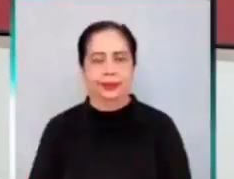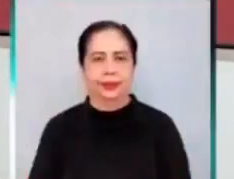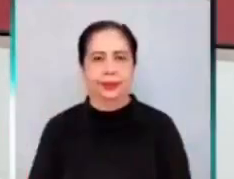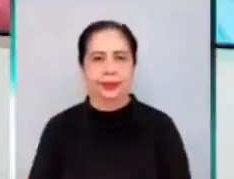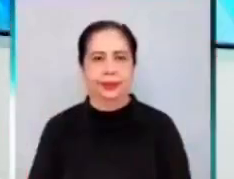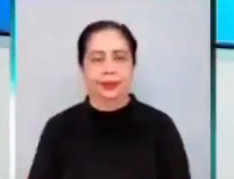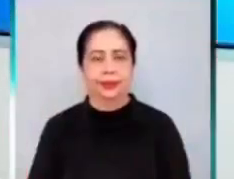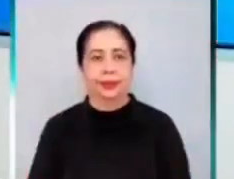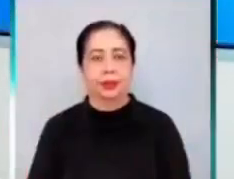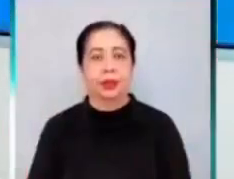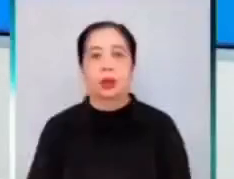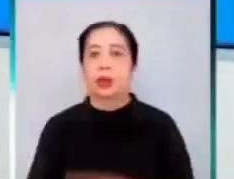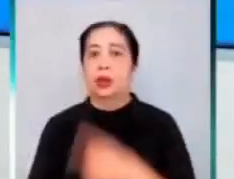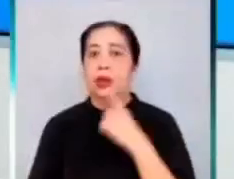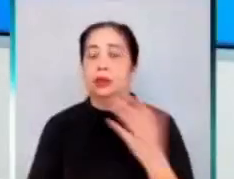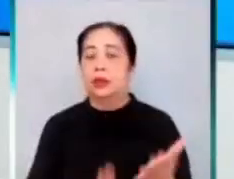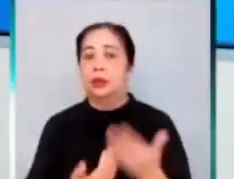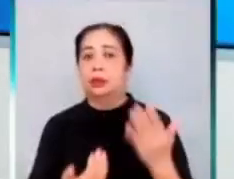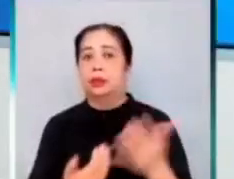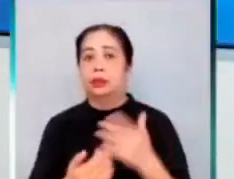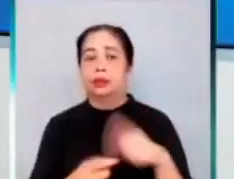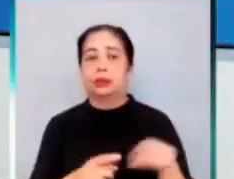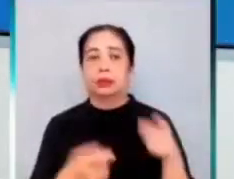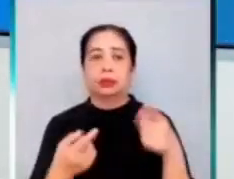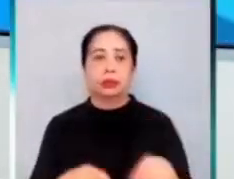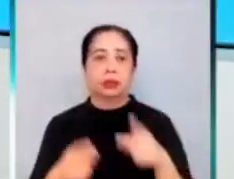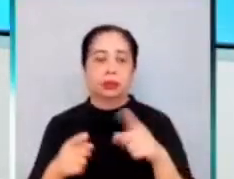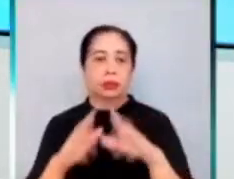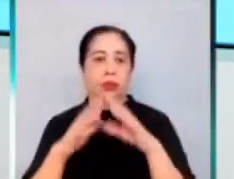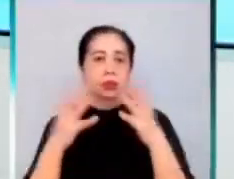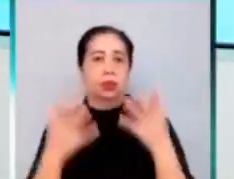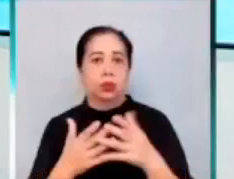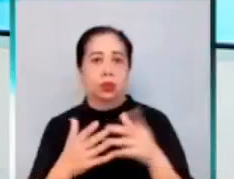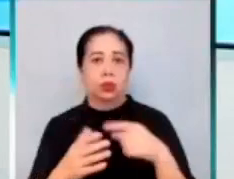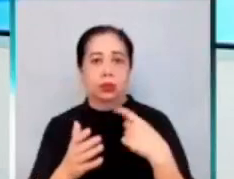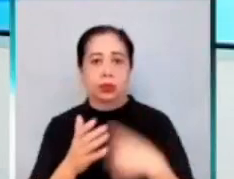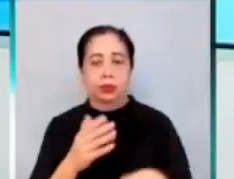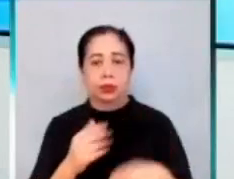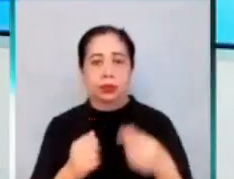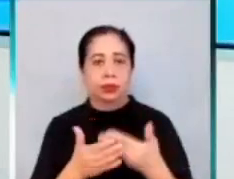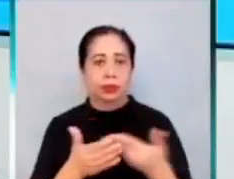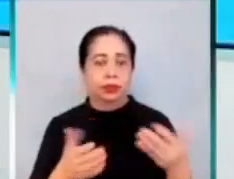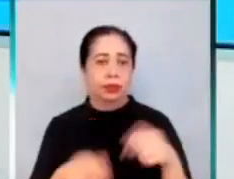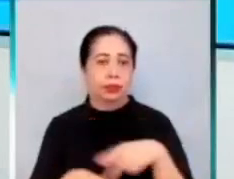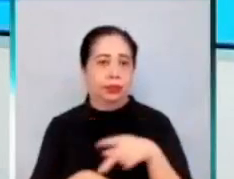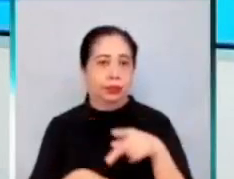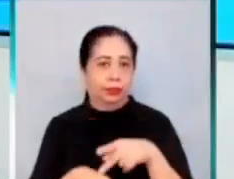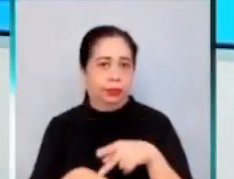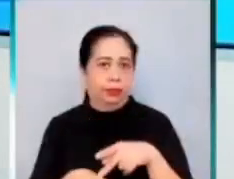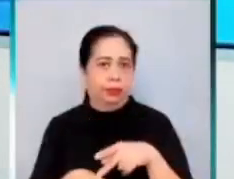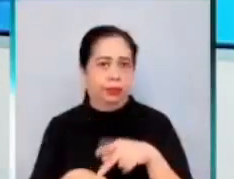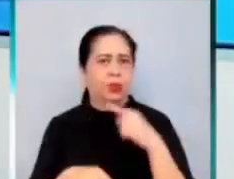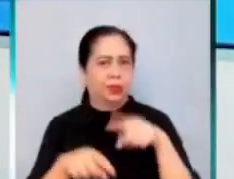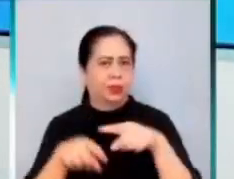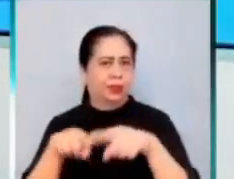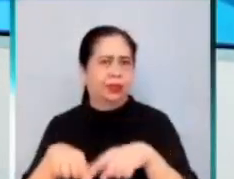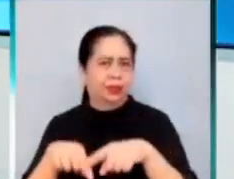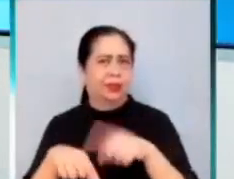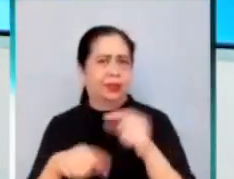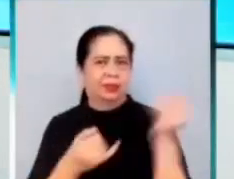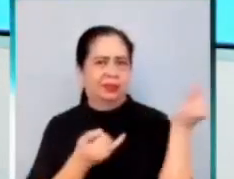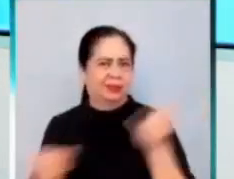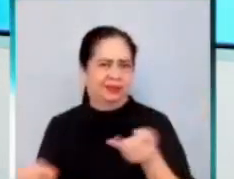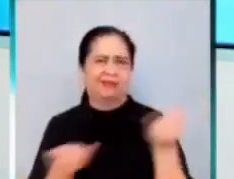Madali raw maapektuhan ng mga nangyayari sa mundo ang presyo ng mga bilihin sa Pilipinas dahil nakaasa tayo sa imported